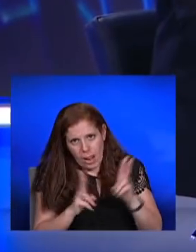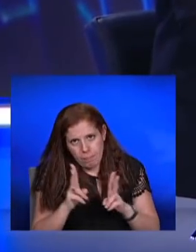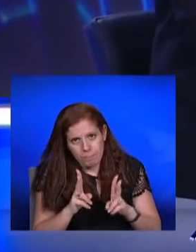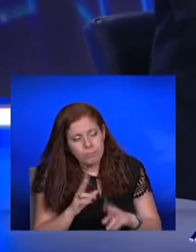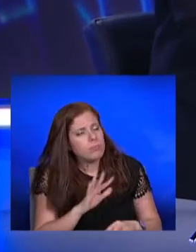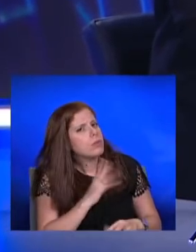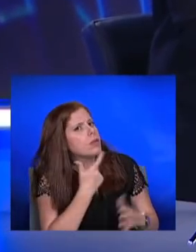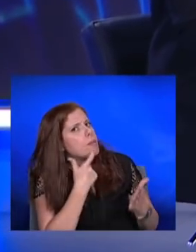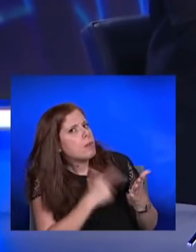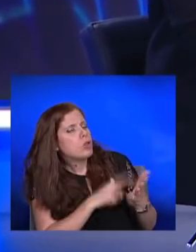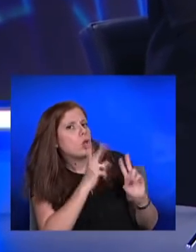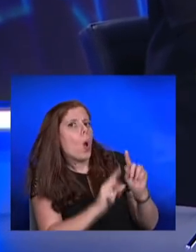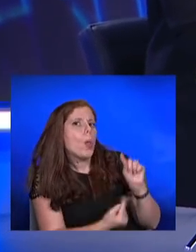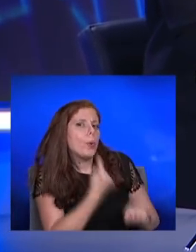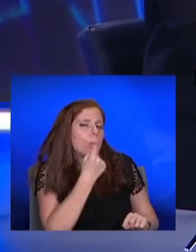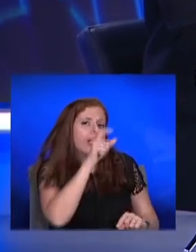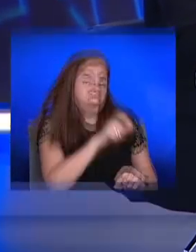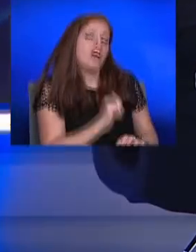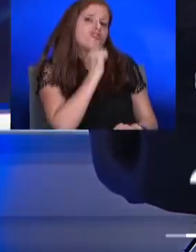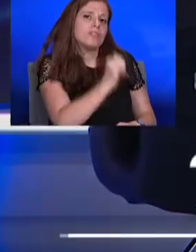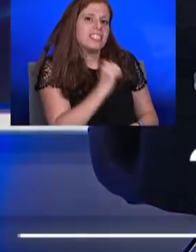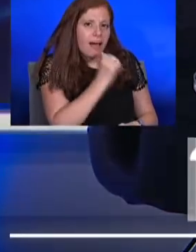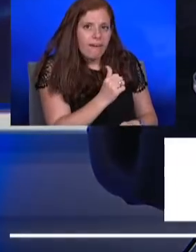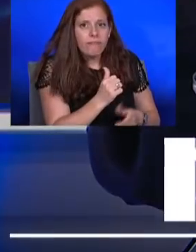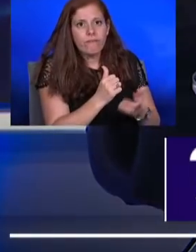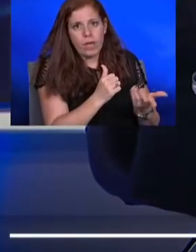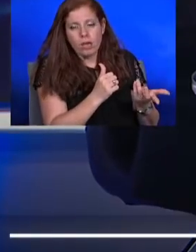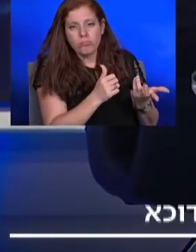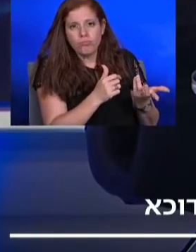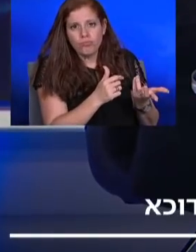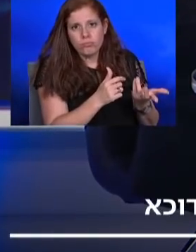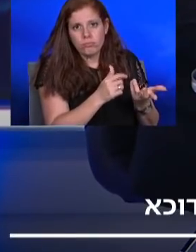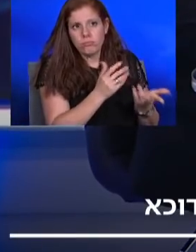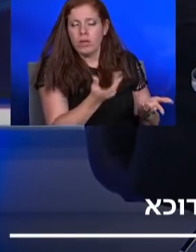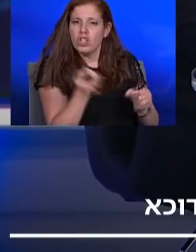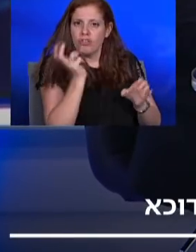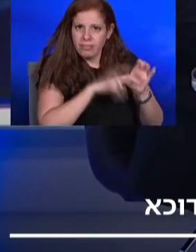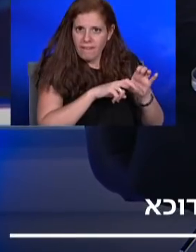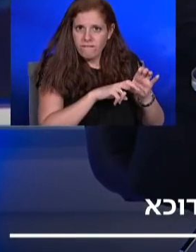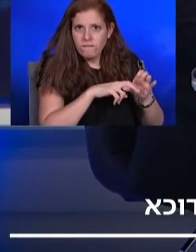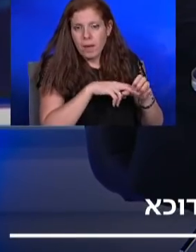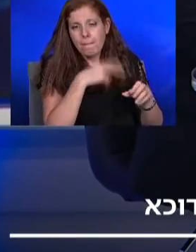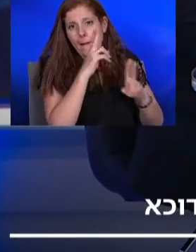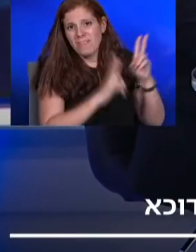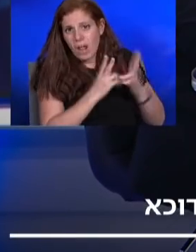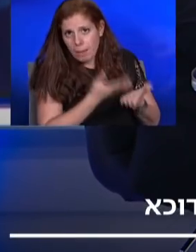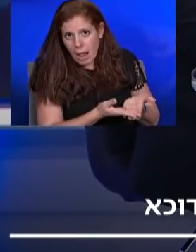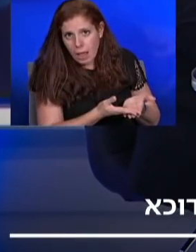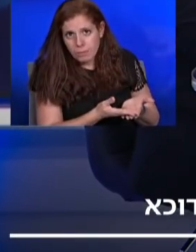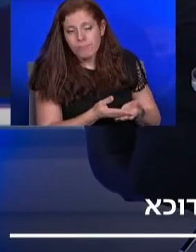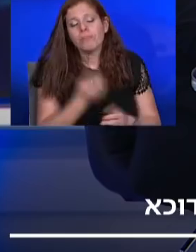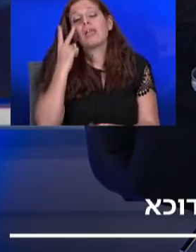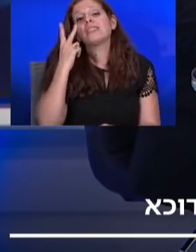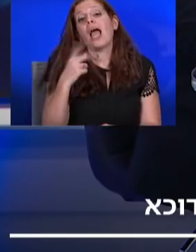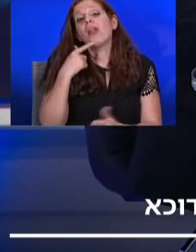לאזרח שמסרב, אויגורי שמסרב לקחת חלק במפעלים האלה? אז תראי, לפי העדויות שיש לנו מסין וגם